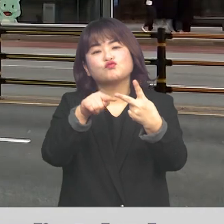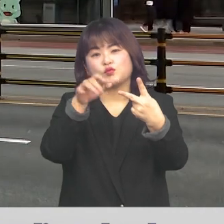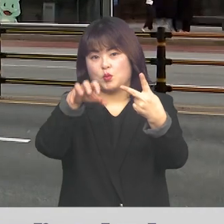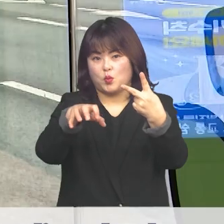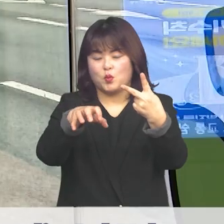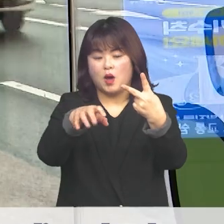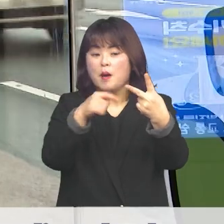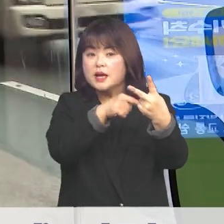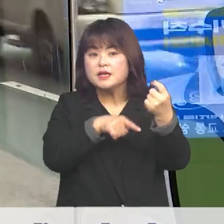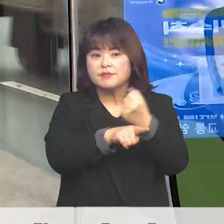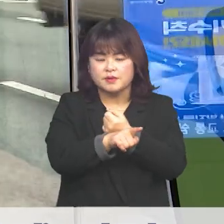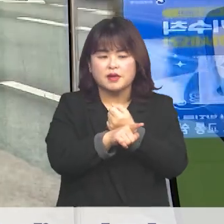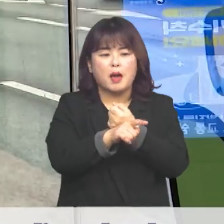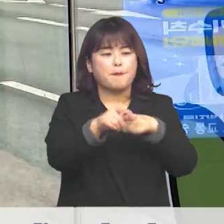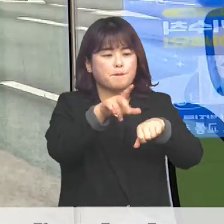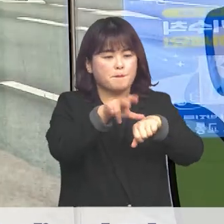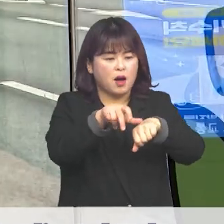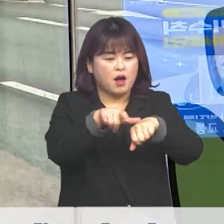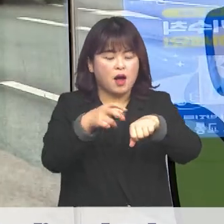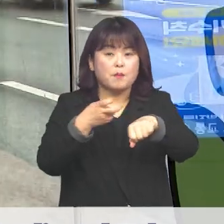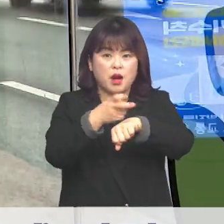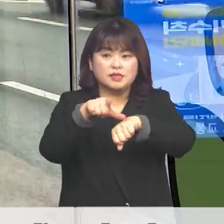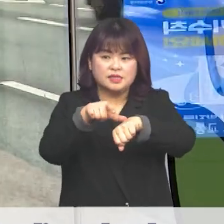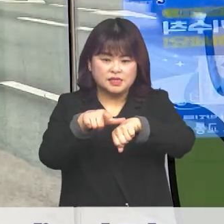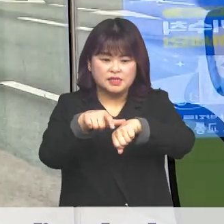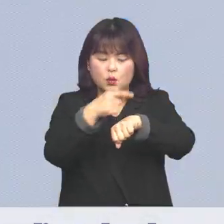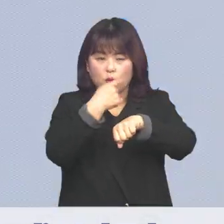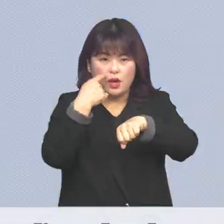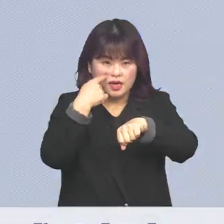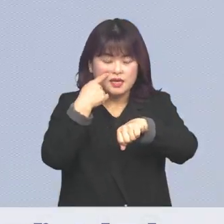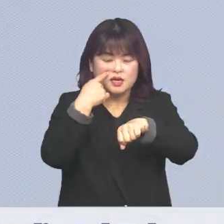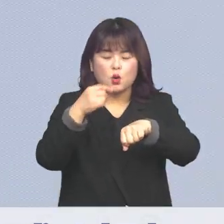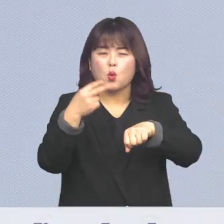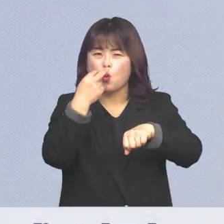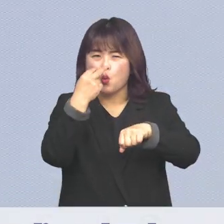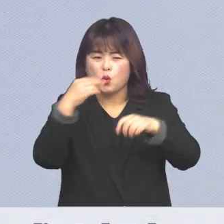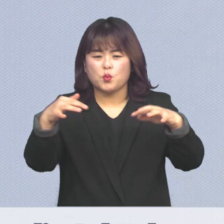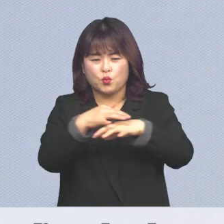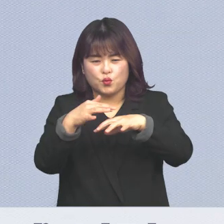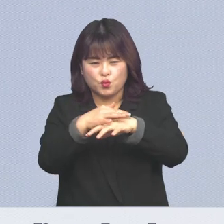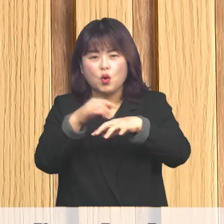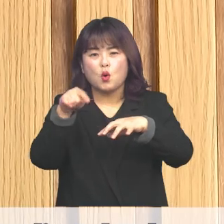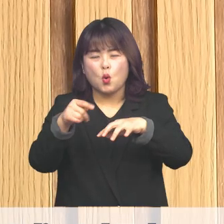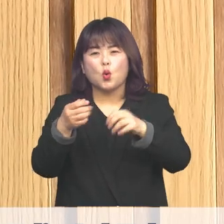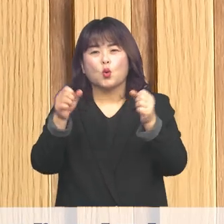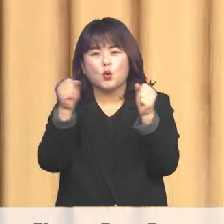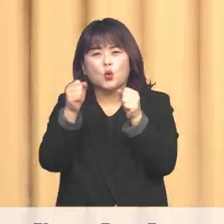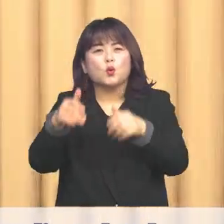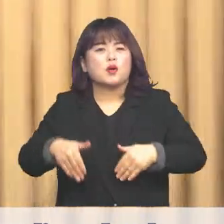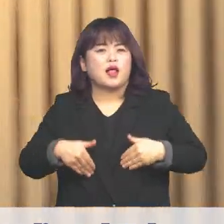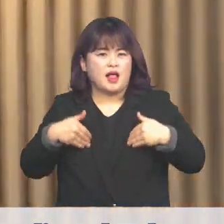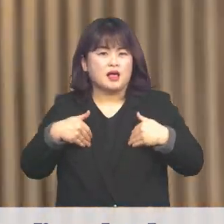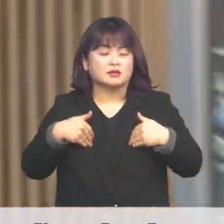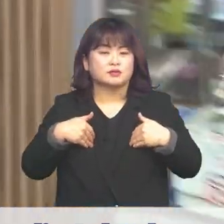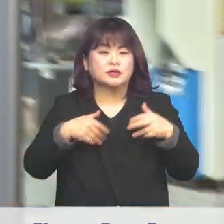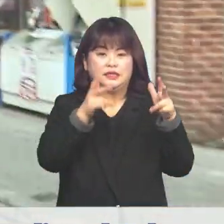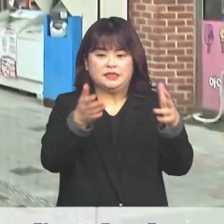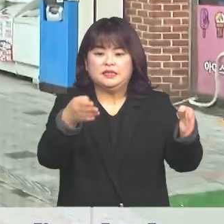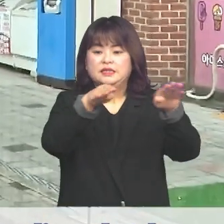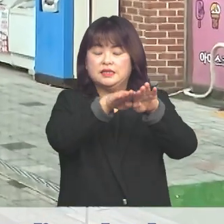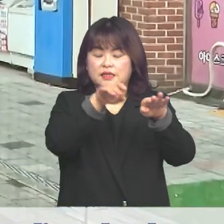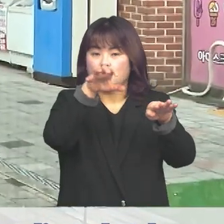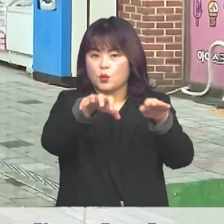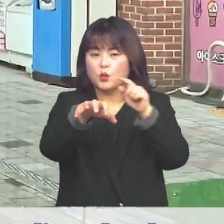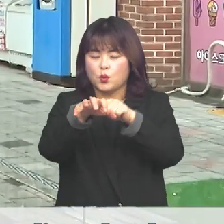버스 쉼터는 버스의 배차, 접근 정보를 제공하고 공기정화 시설, 냉난방 시설, 냉온열